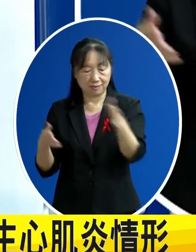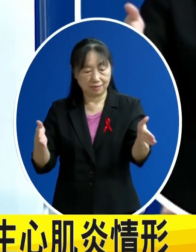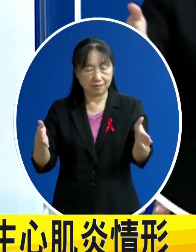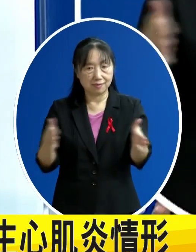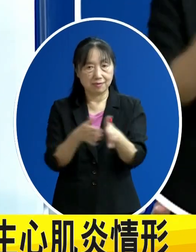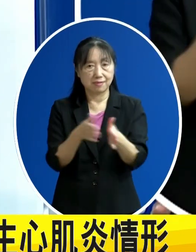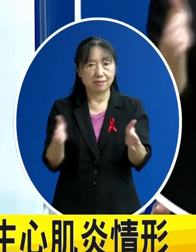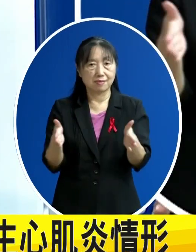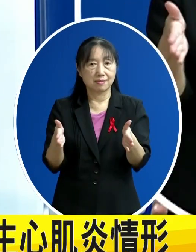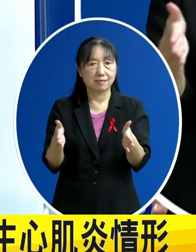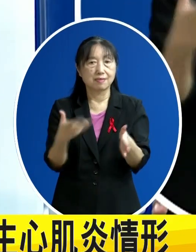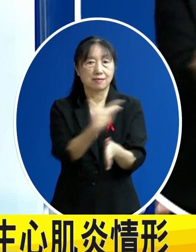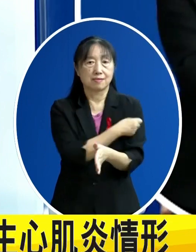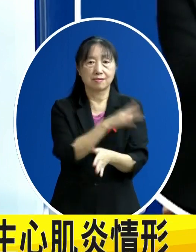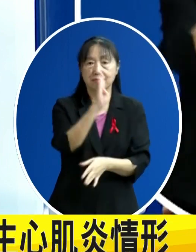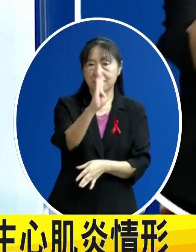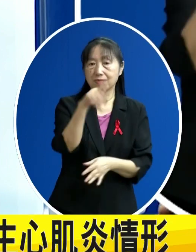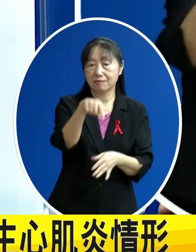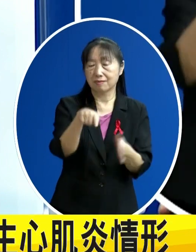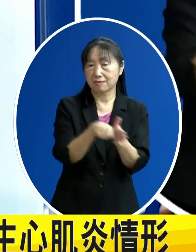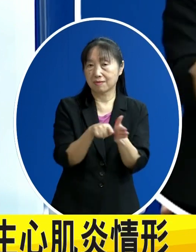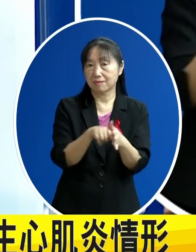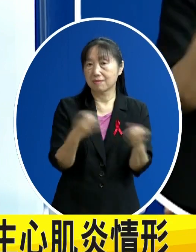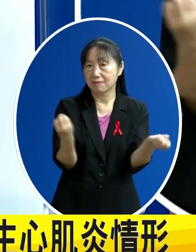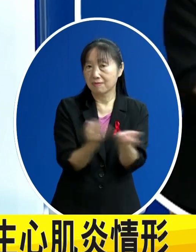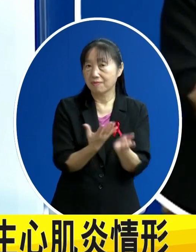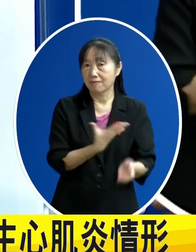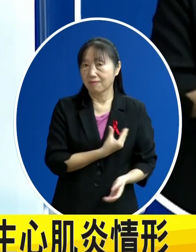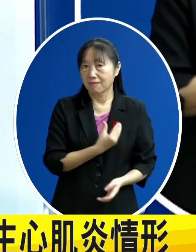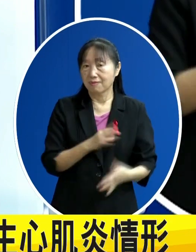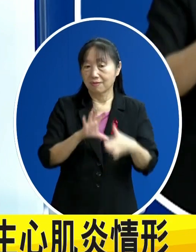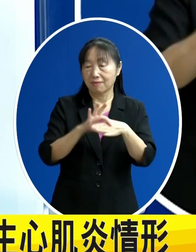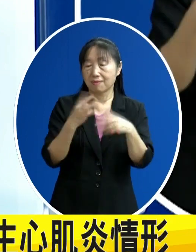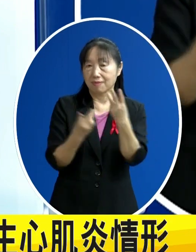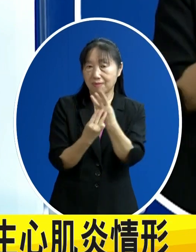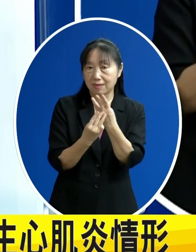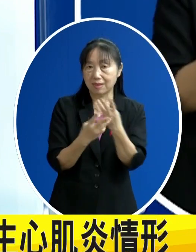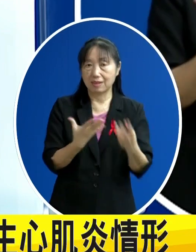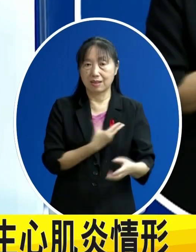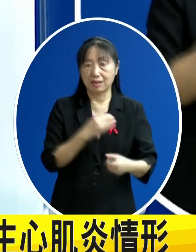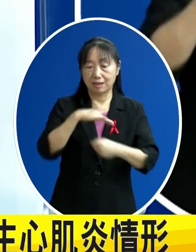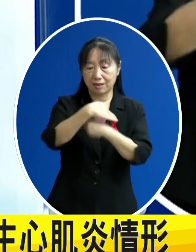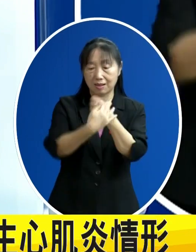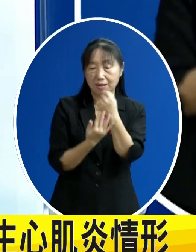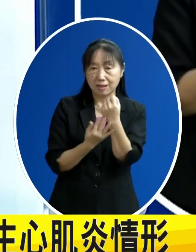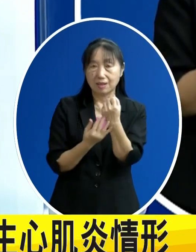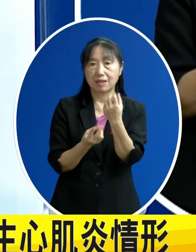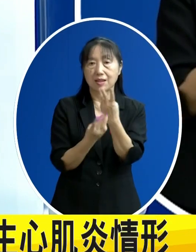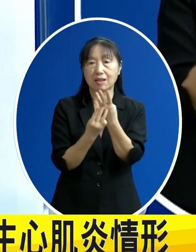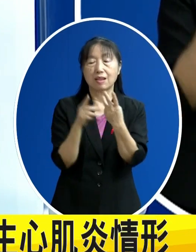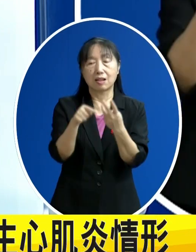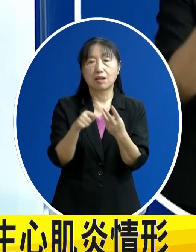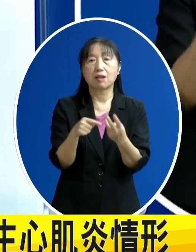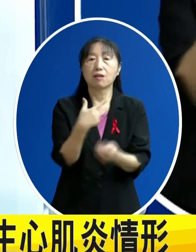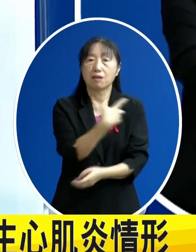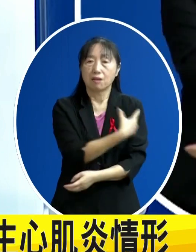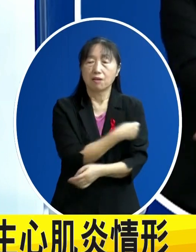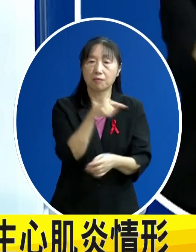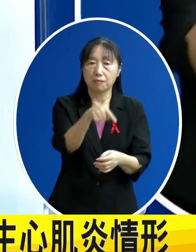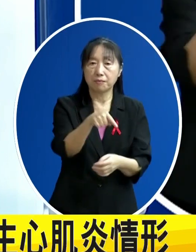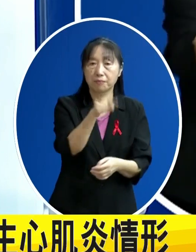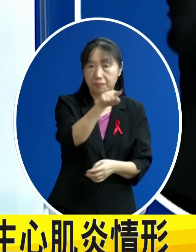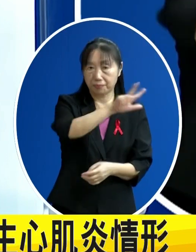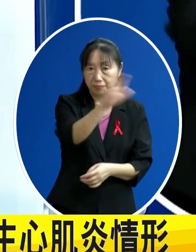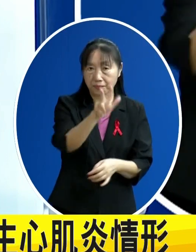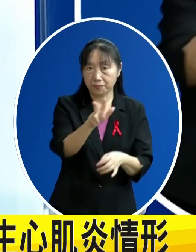就是接种 BNT 之后发生心肌炎或者是心包膜炎他们的个案，他从接种的疫苗当天到